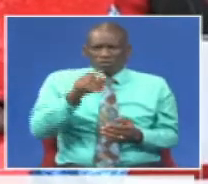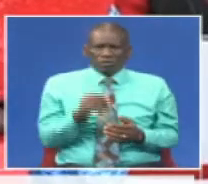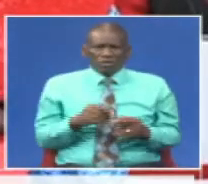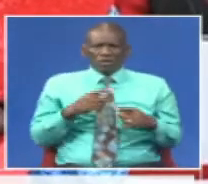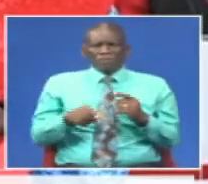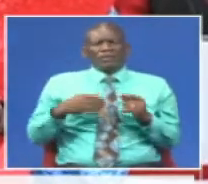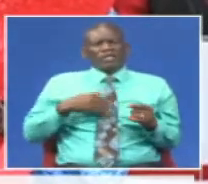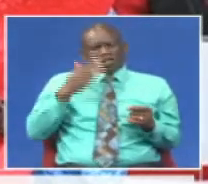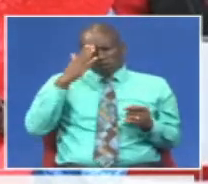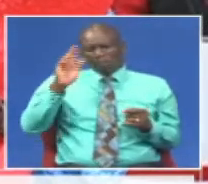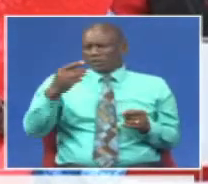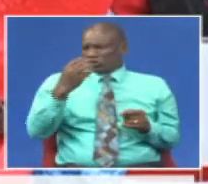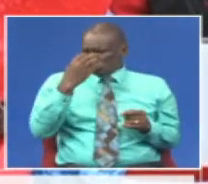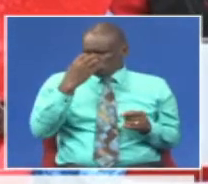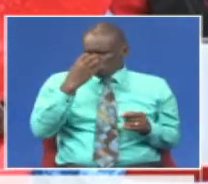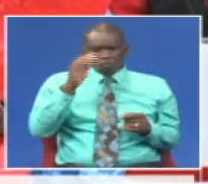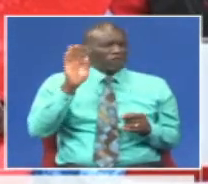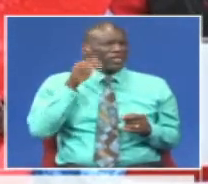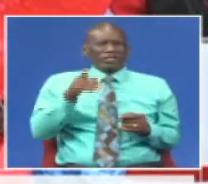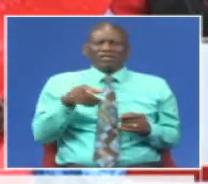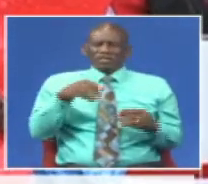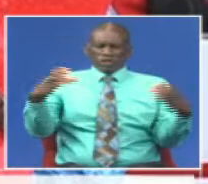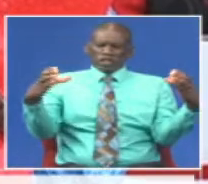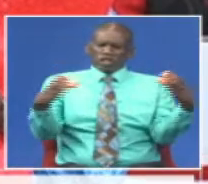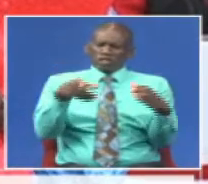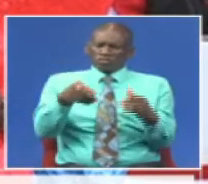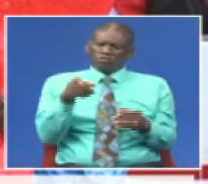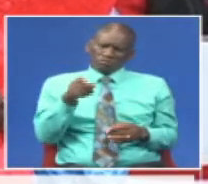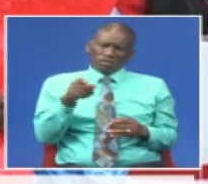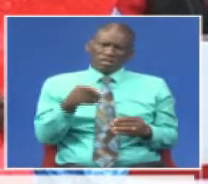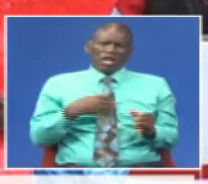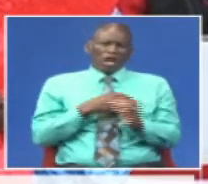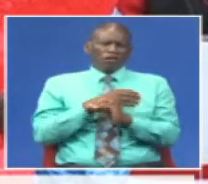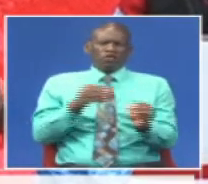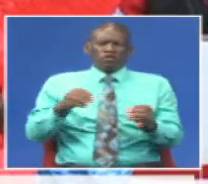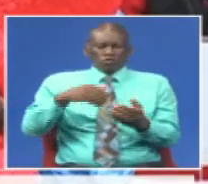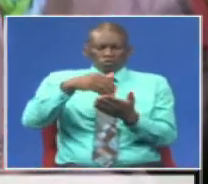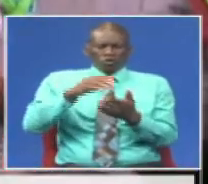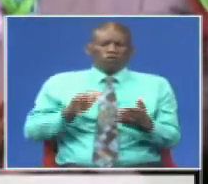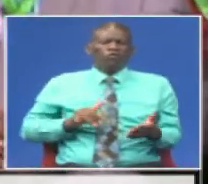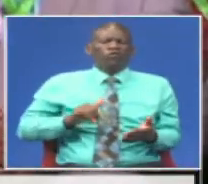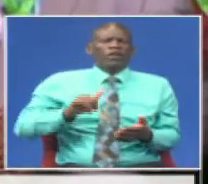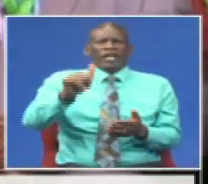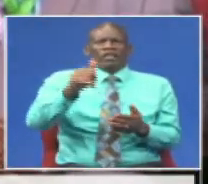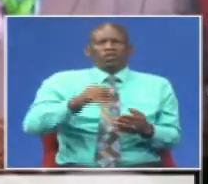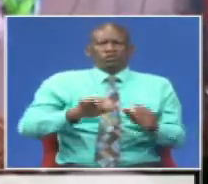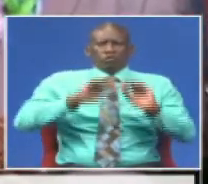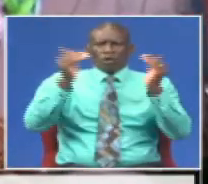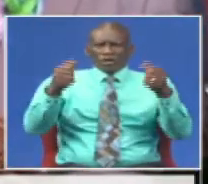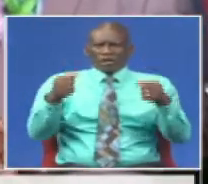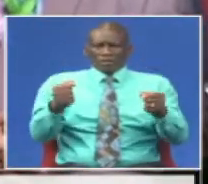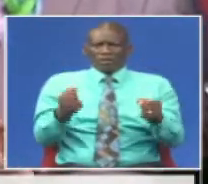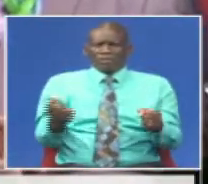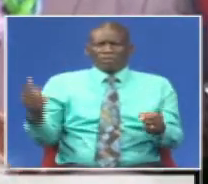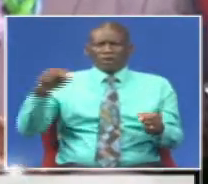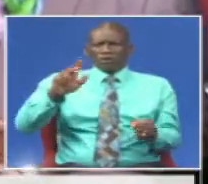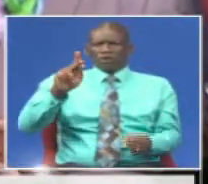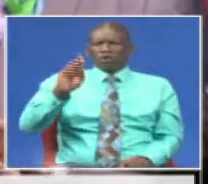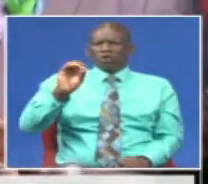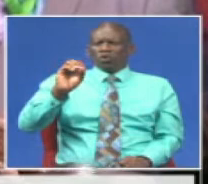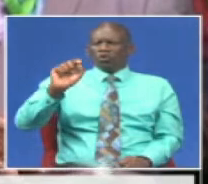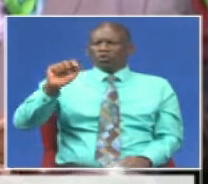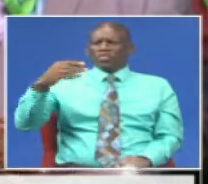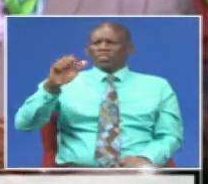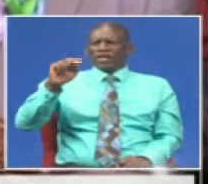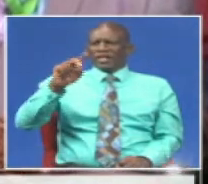Lakini najua rais anasikiza. Hiyo team haina fair ya kwenda World Cup. DG, nitakuja hapo kwa Zanze niona ile shida iko